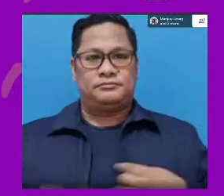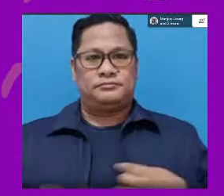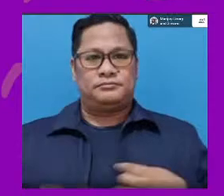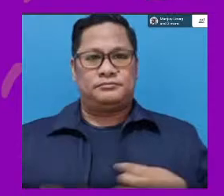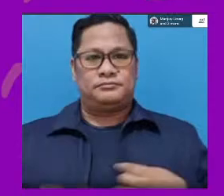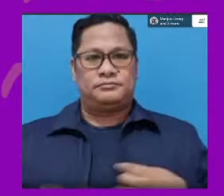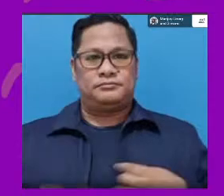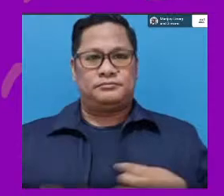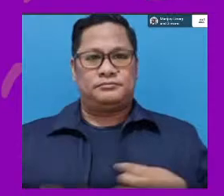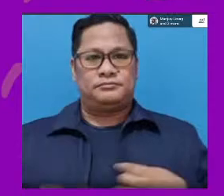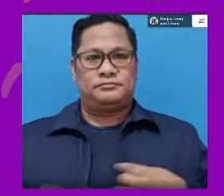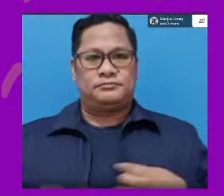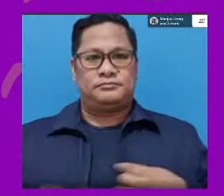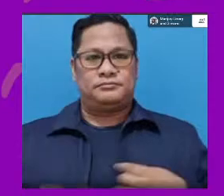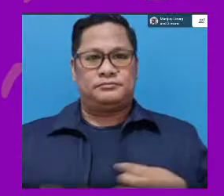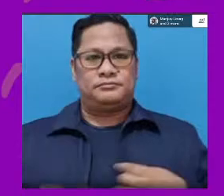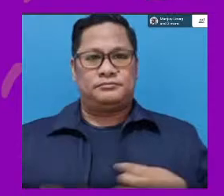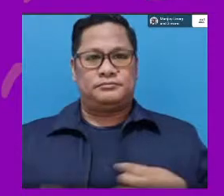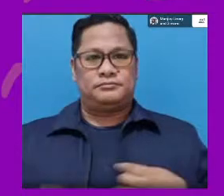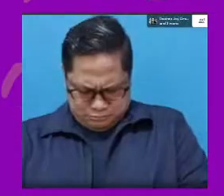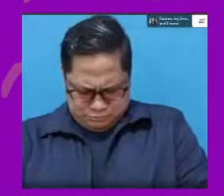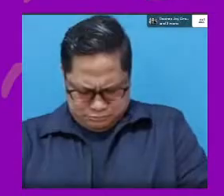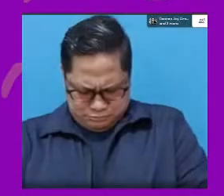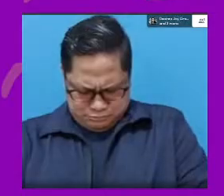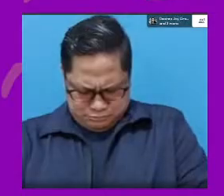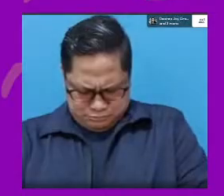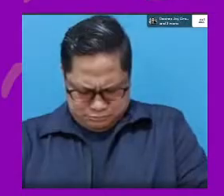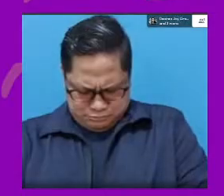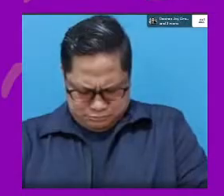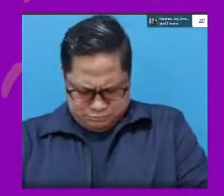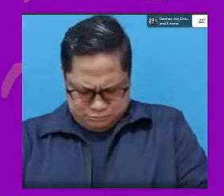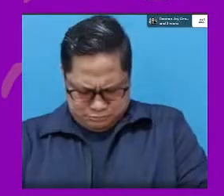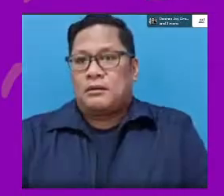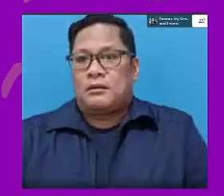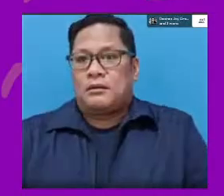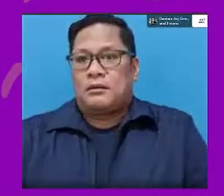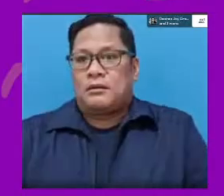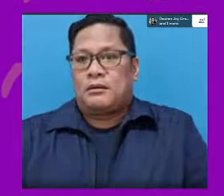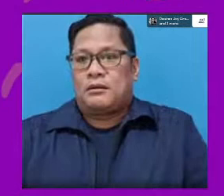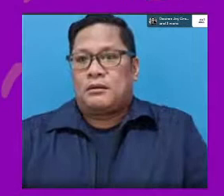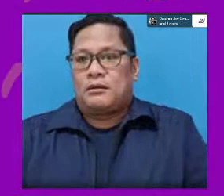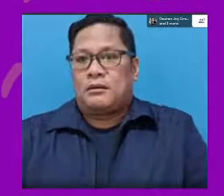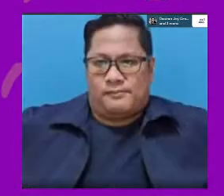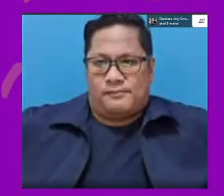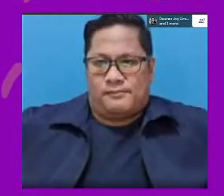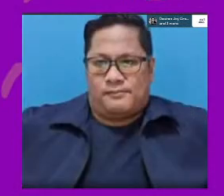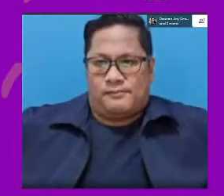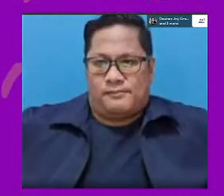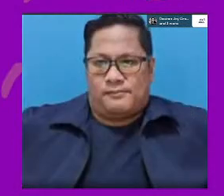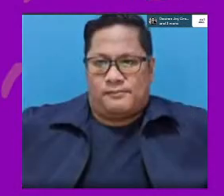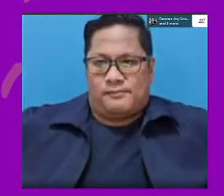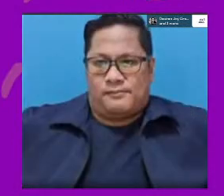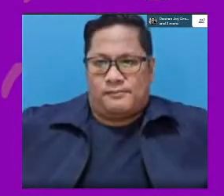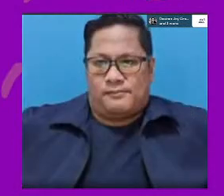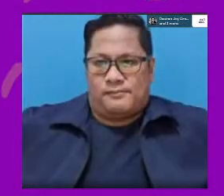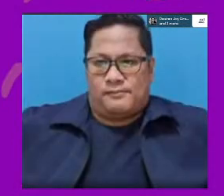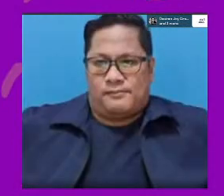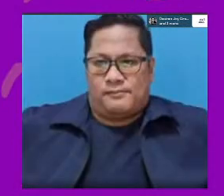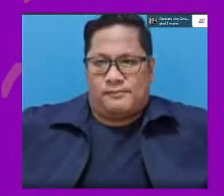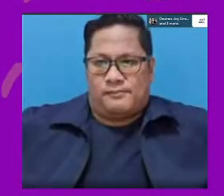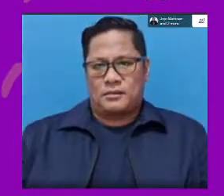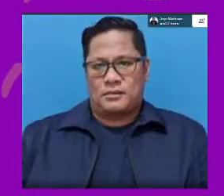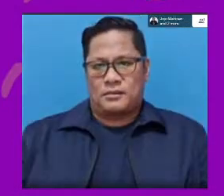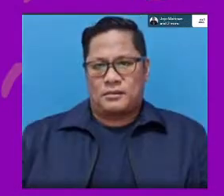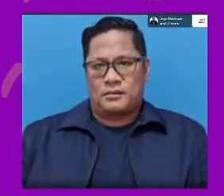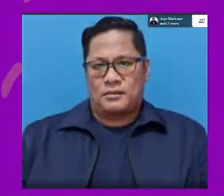ang mga ito sa tamang medical at scientific standards. Ngayong nagsisimula na ang plano ng pamahalaan na i-roll out ang bakuna laban